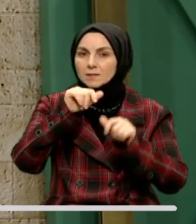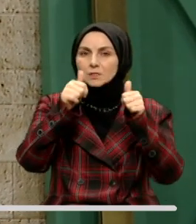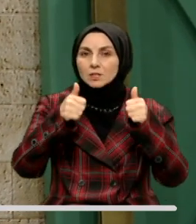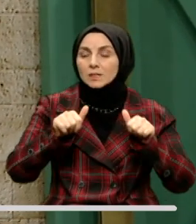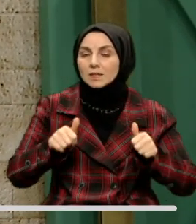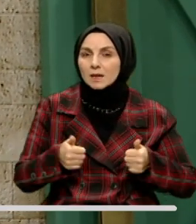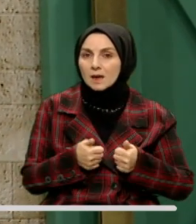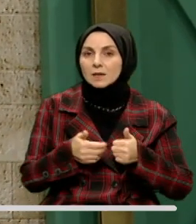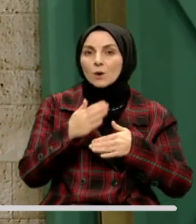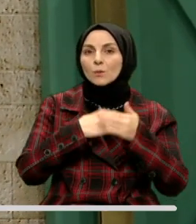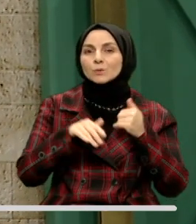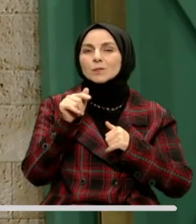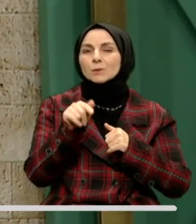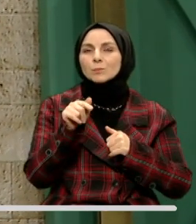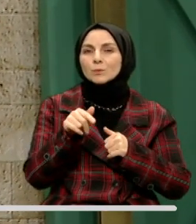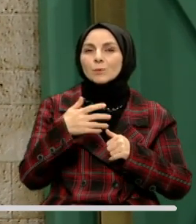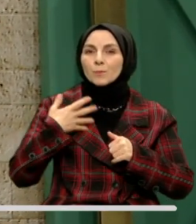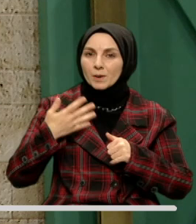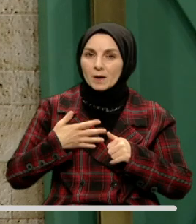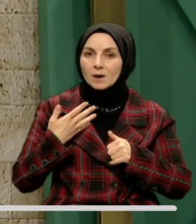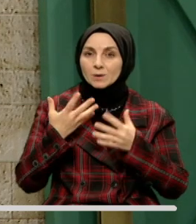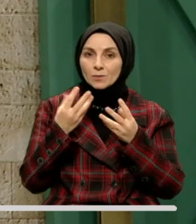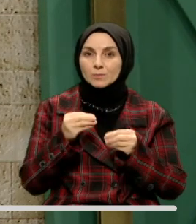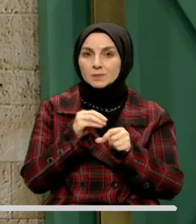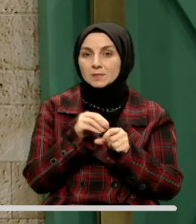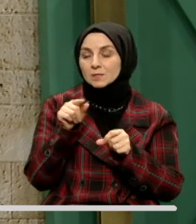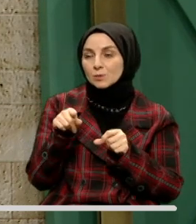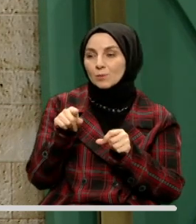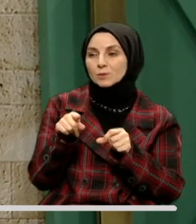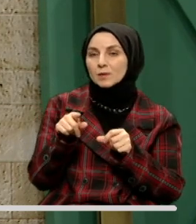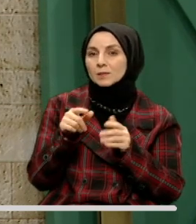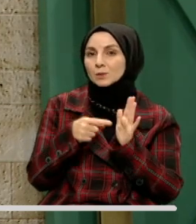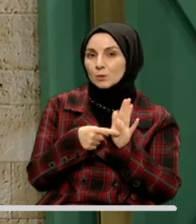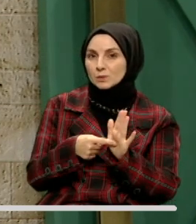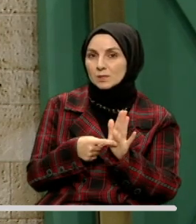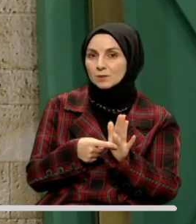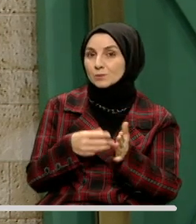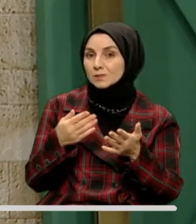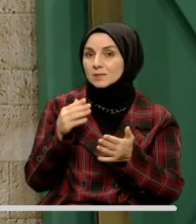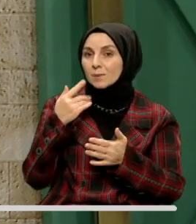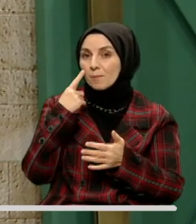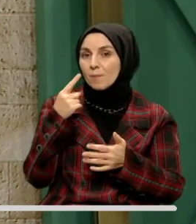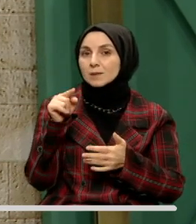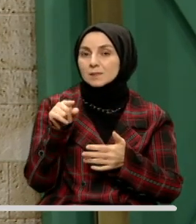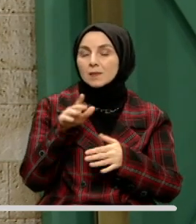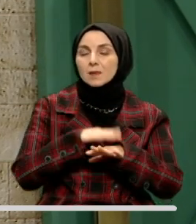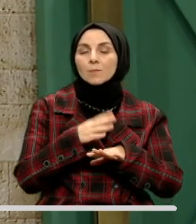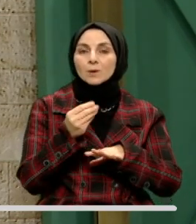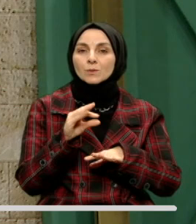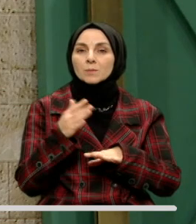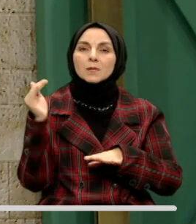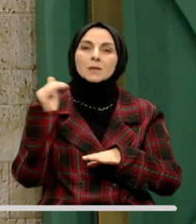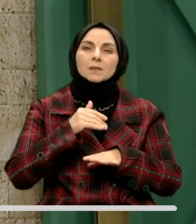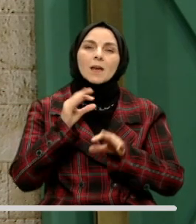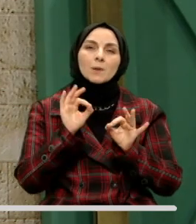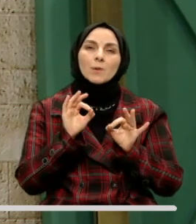objeler. Evet, öncelikle merakını çekip çocuk ona merak duyduğu zaman İşte bak sen de yapabilirsin, hadi böyle yapalım.